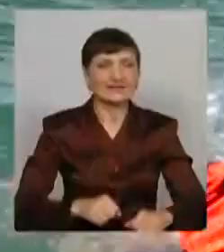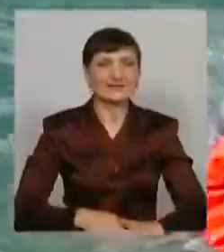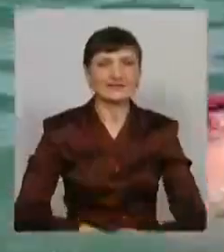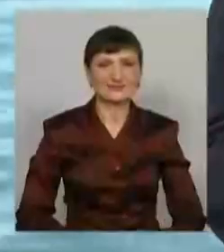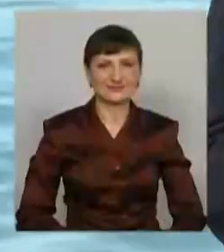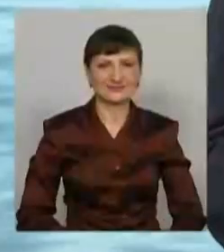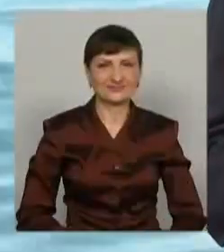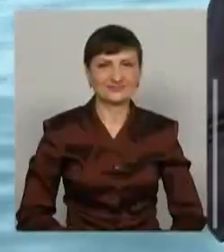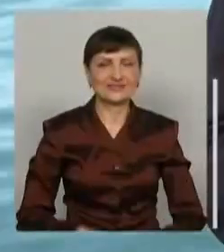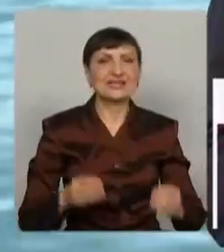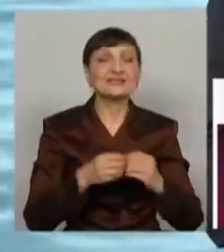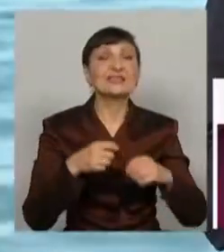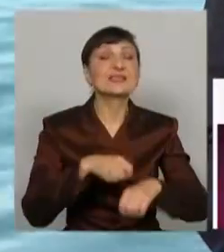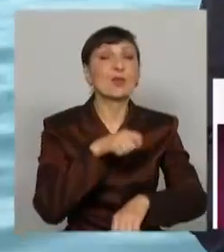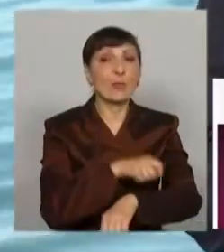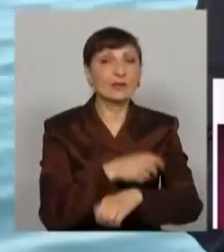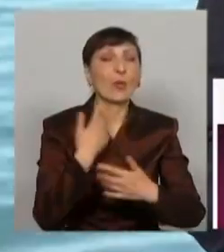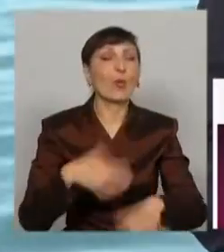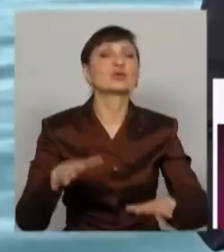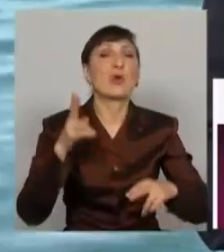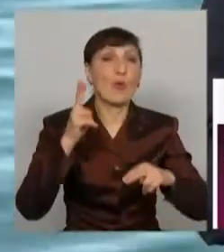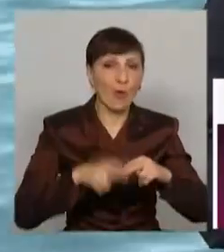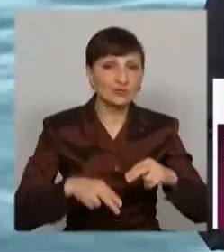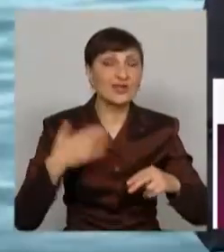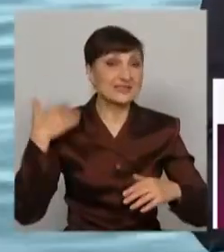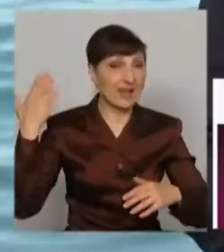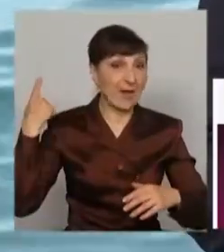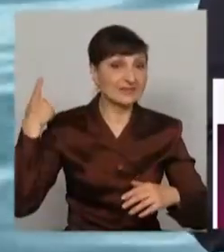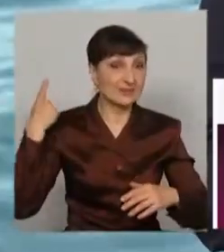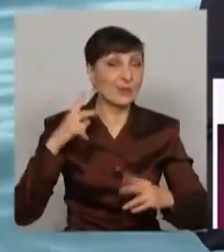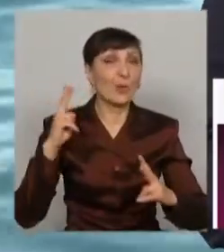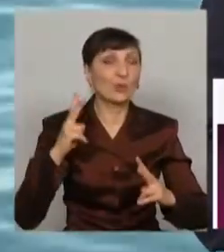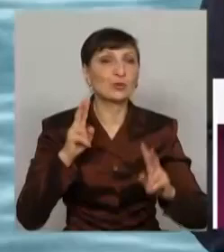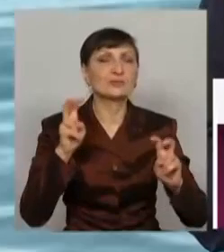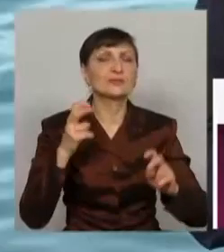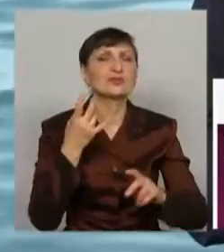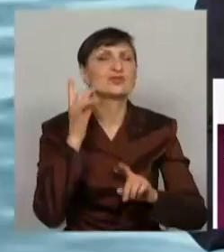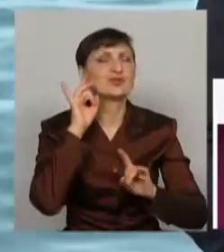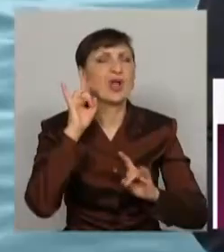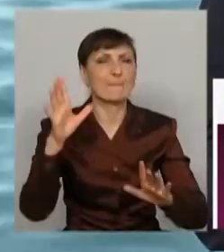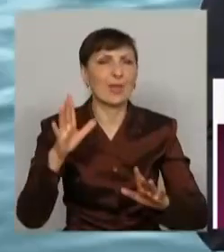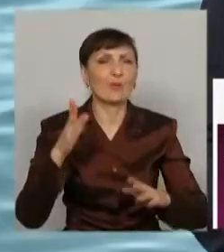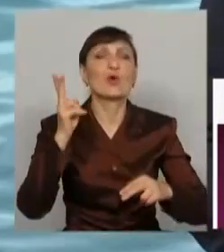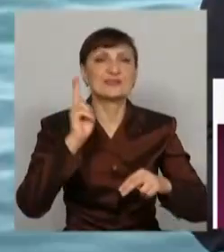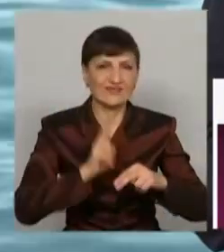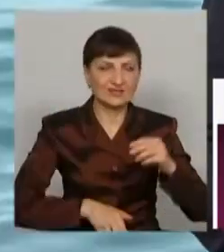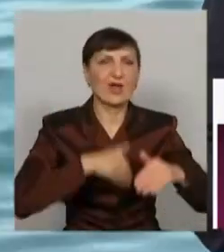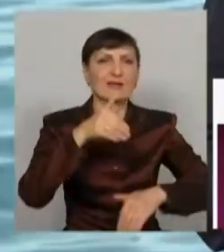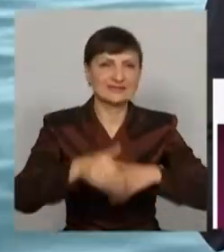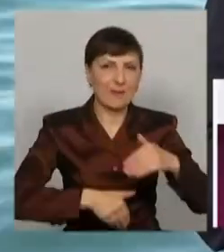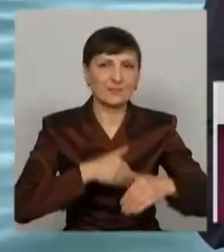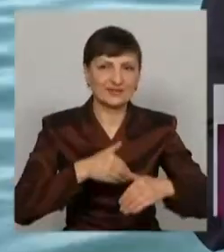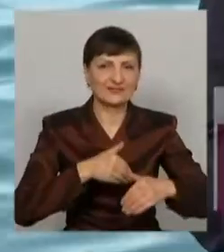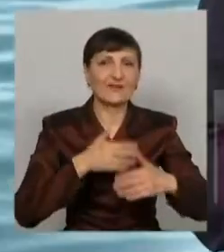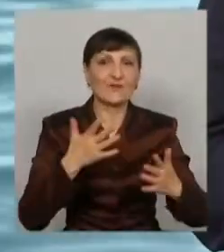несколько часов. 10 километров остались позади, прямо за моей спиной. Претенденты на звание чемпиона завершают заплыв. От финиша